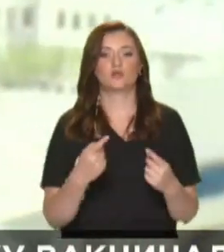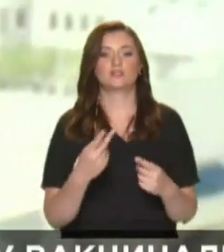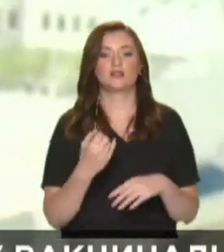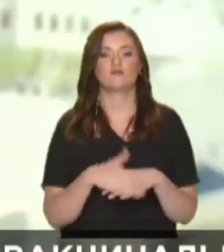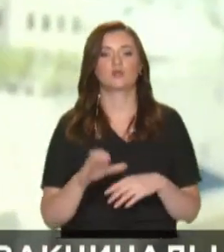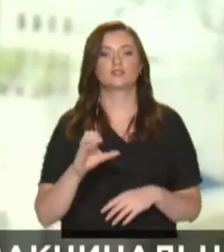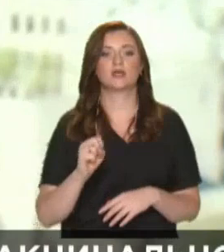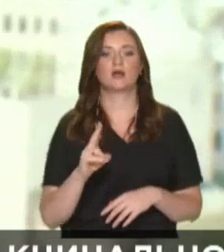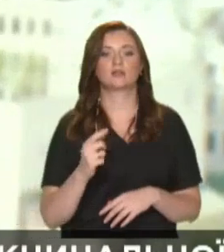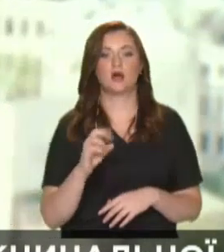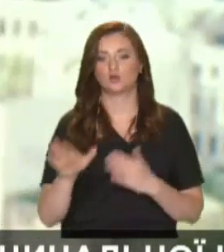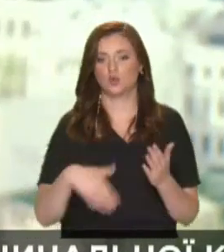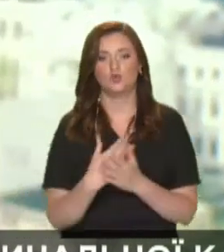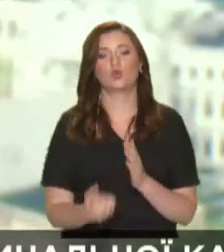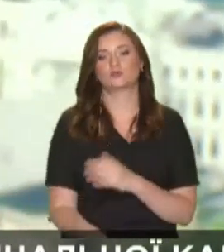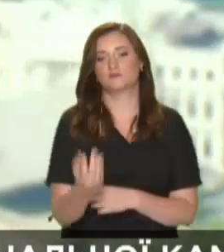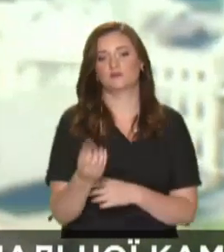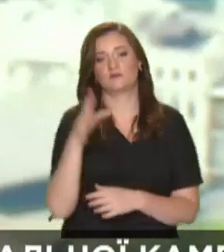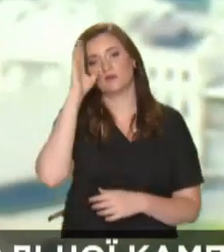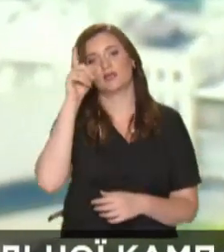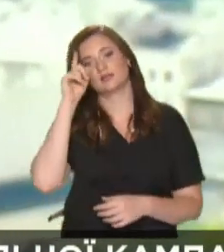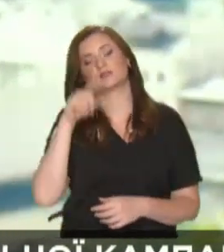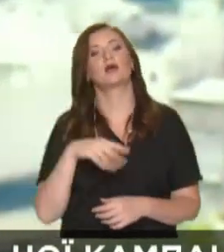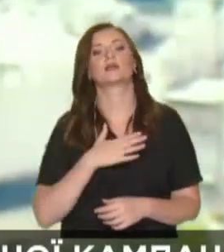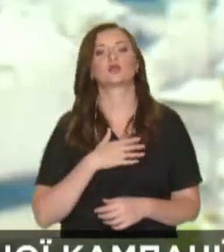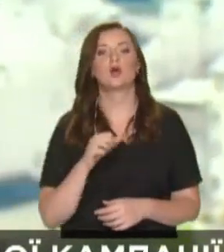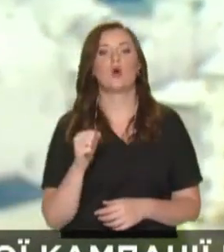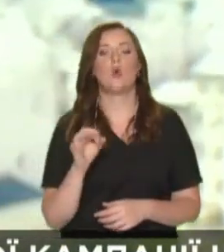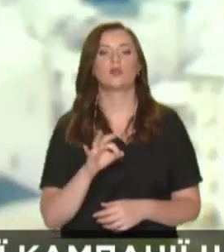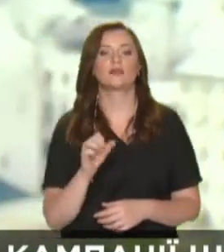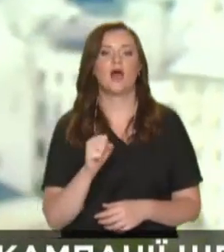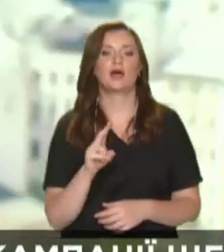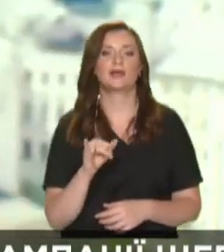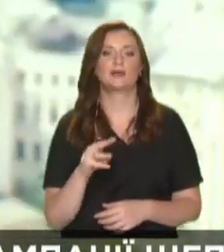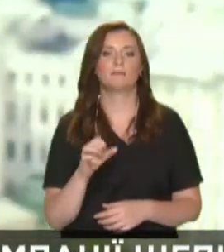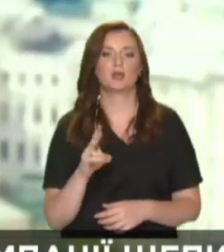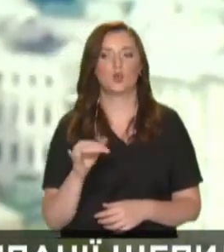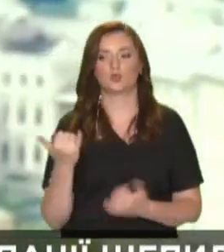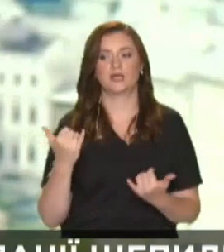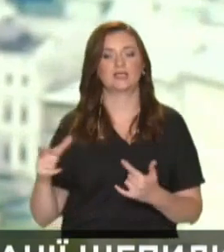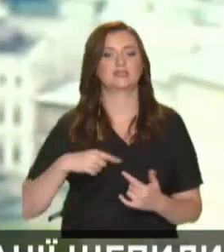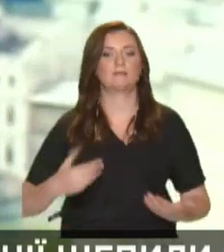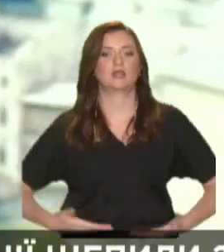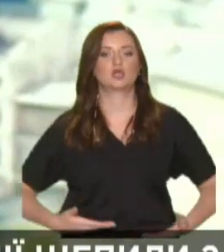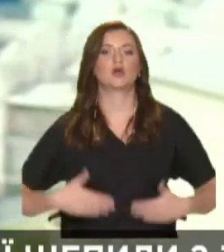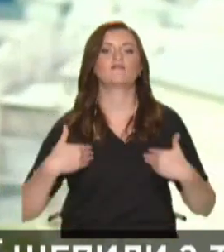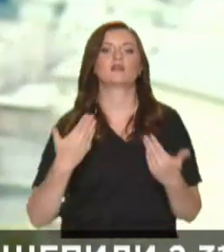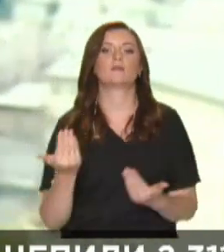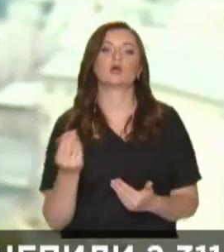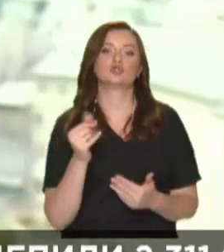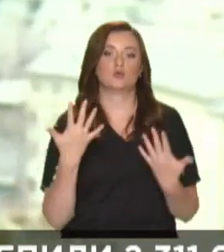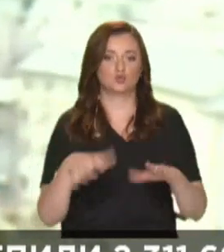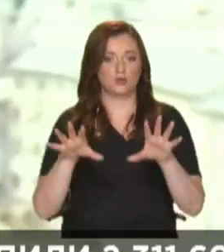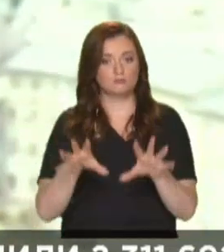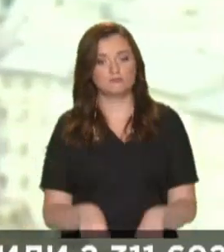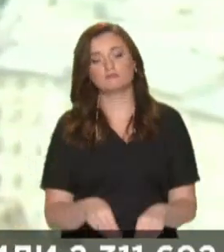Саксаганського. Чи досі вода б'є з-під асфальту, знає наша Олена Акіменко. Вона зараз з нами наживо. Олено, вітаємо тебе. Чи ліквідували вже